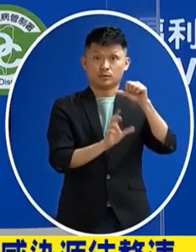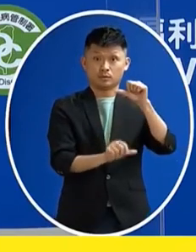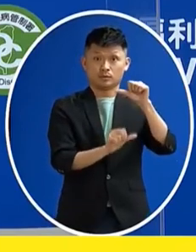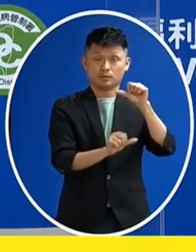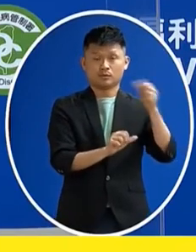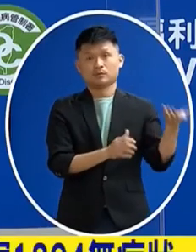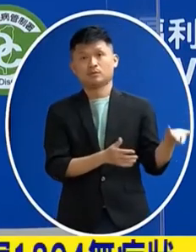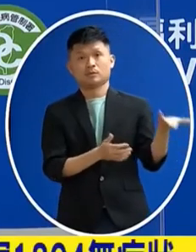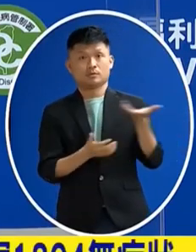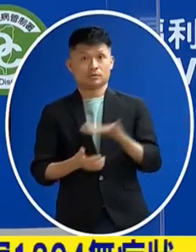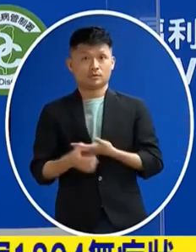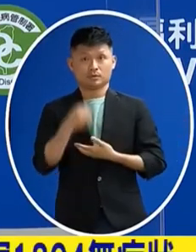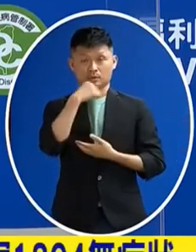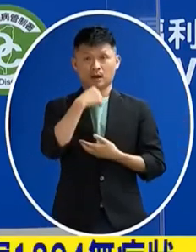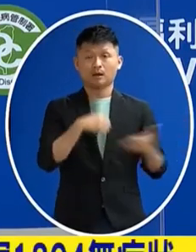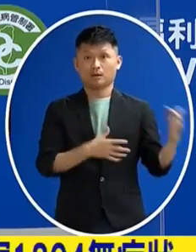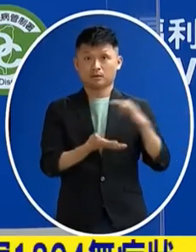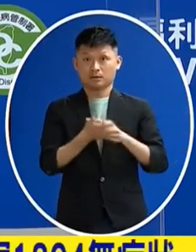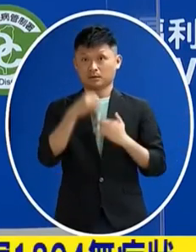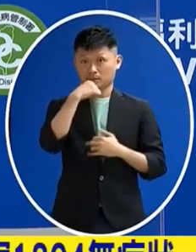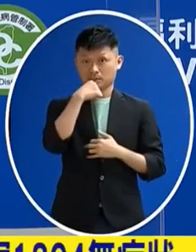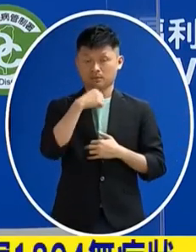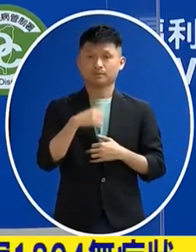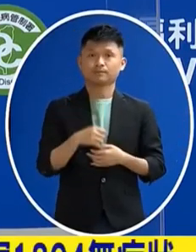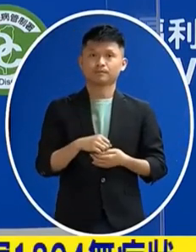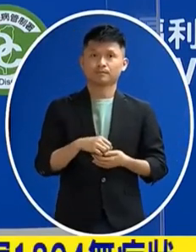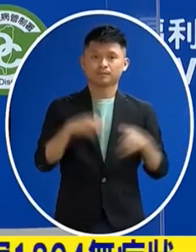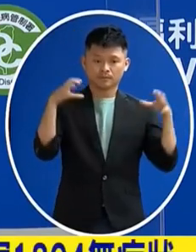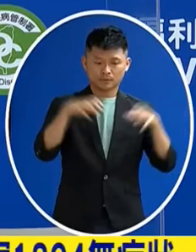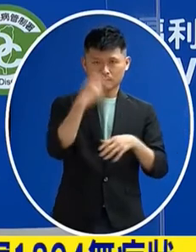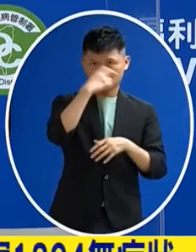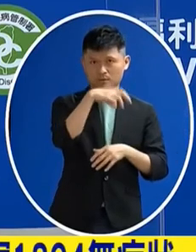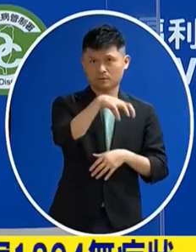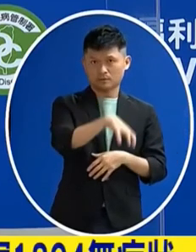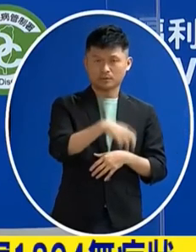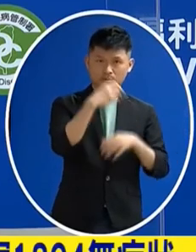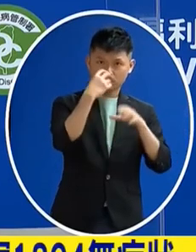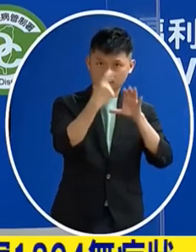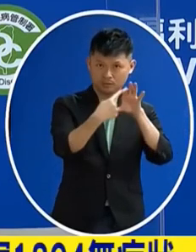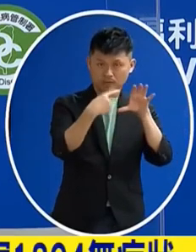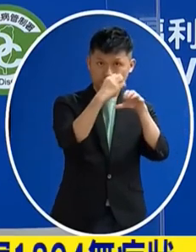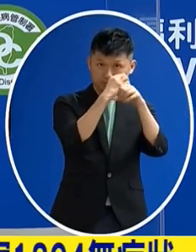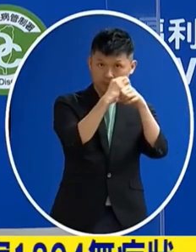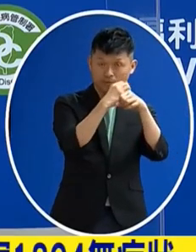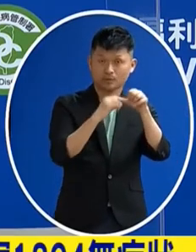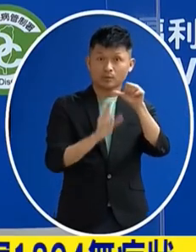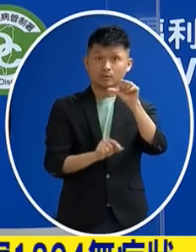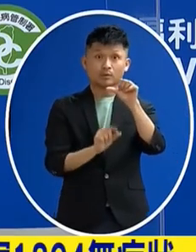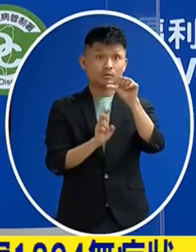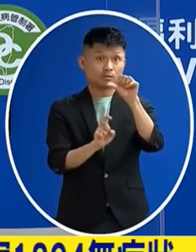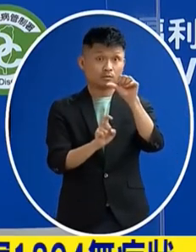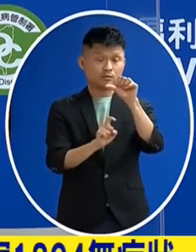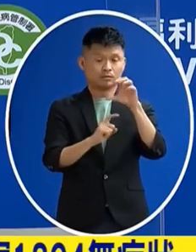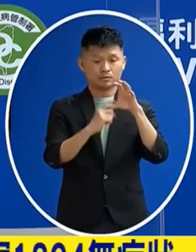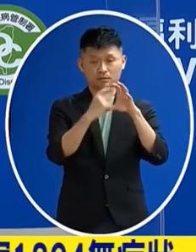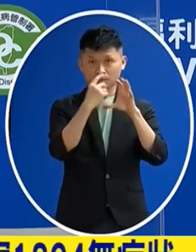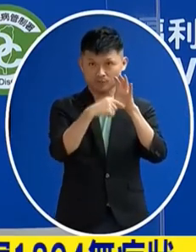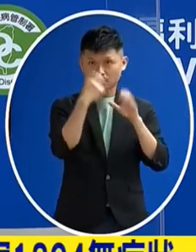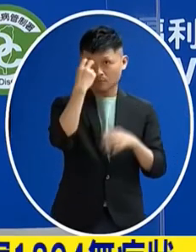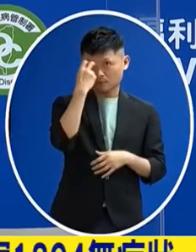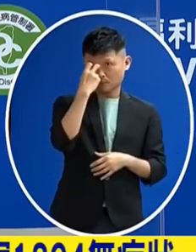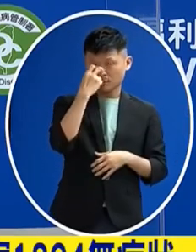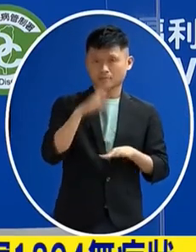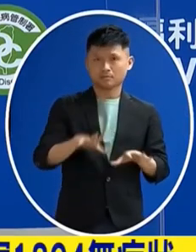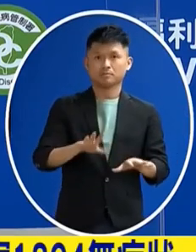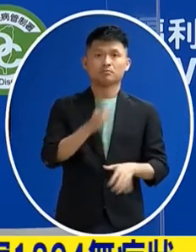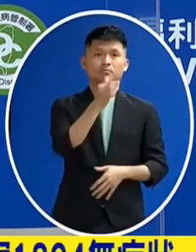有搭机3日的阴性报告，那在集中检疫所检疫，那5月10号接受采检。那今日确